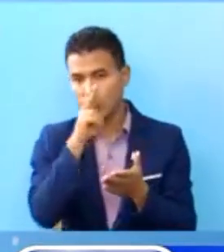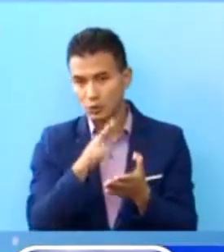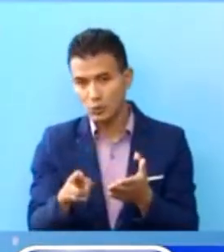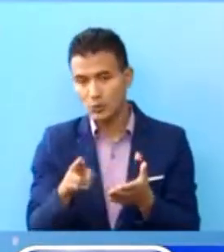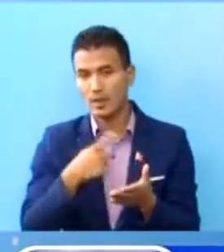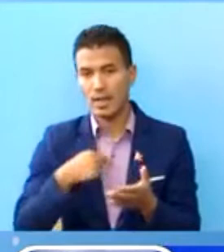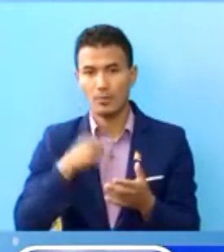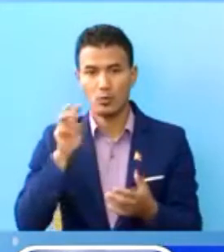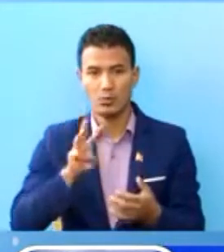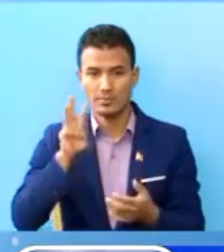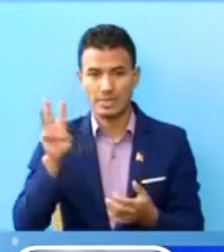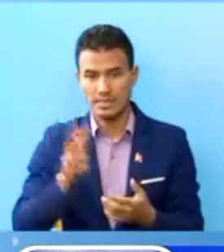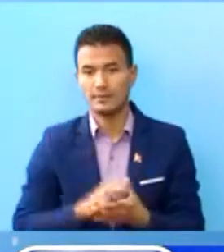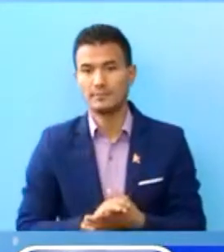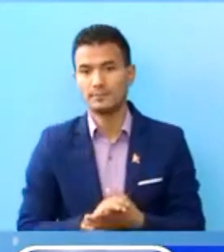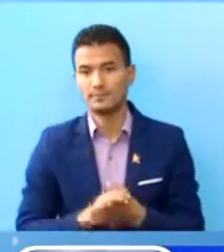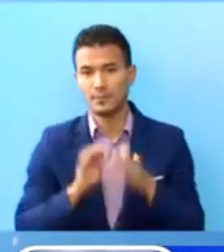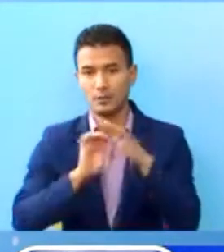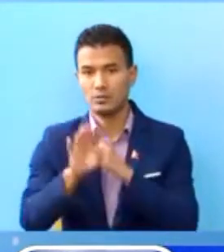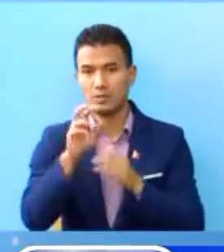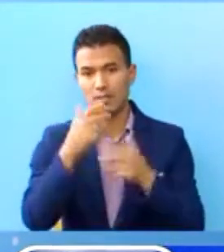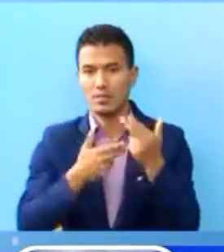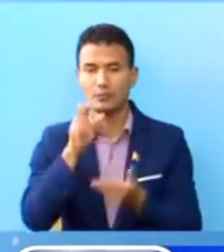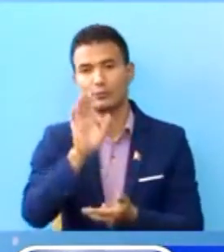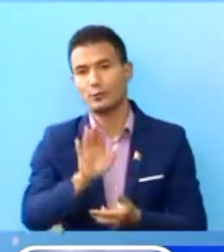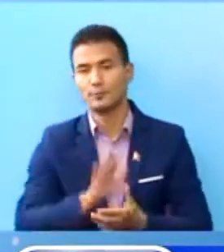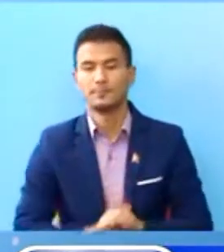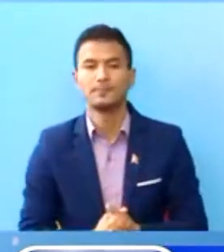हाम्रो वेबसाइट सञ्चालनमा छन्।